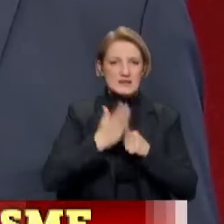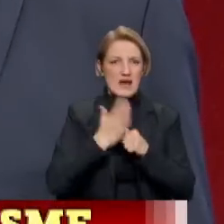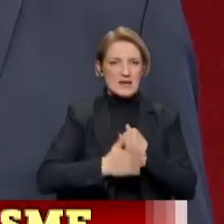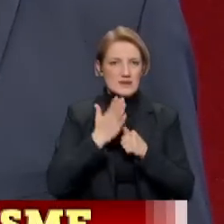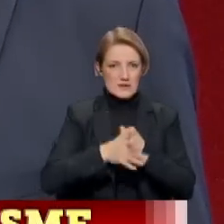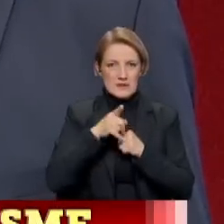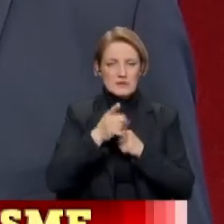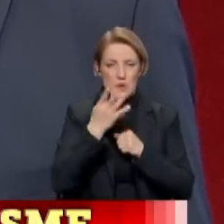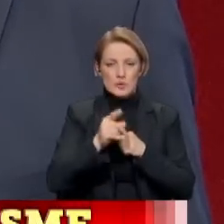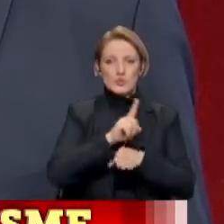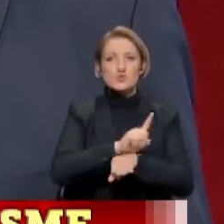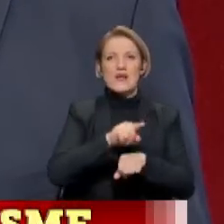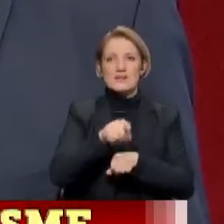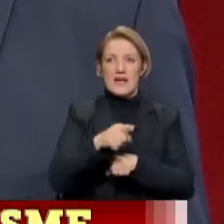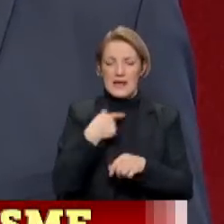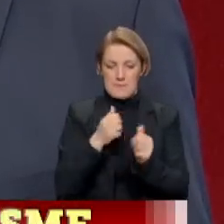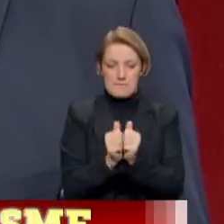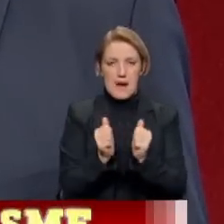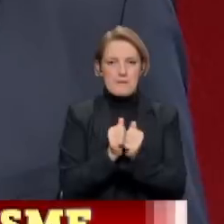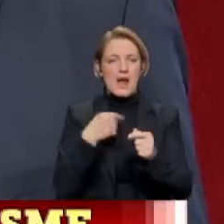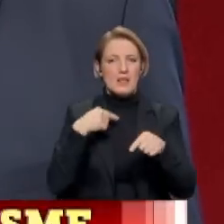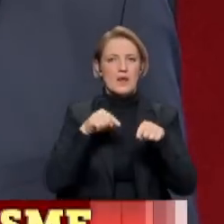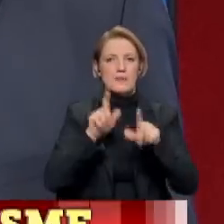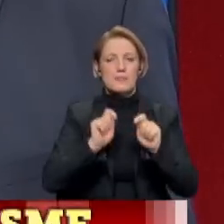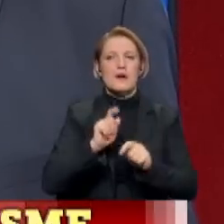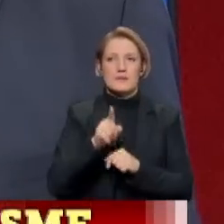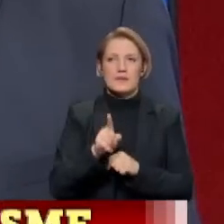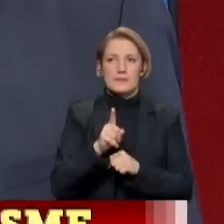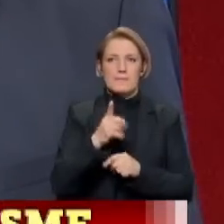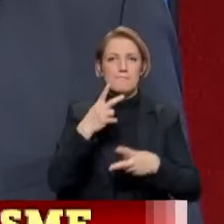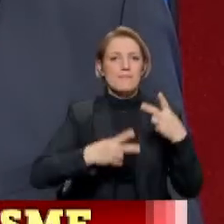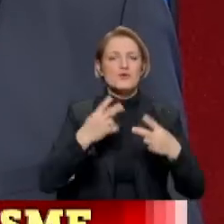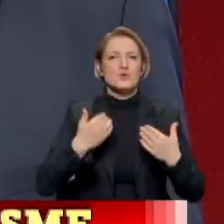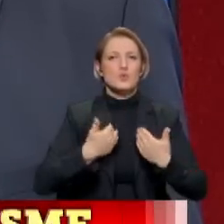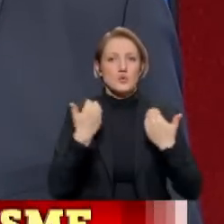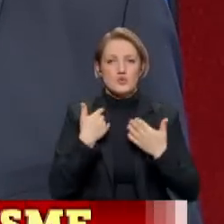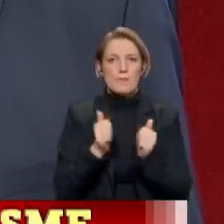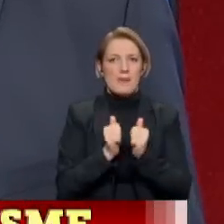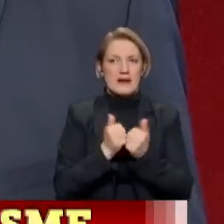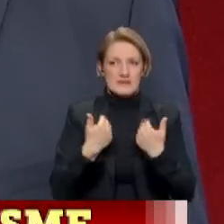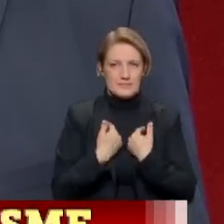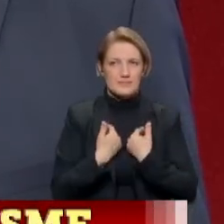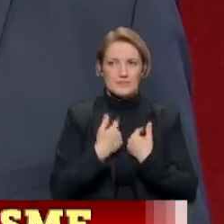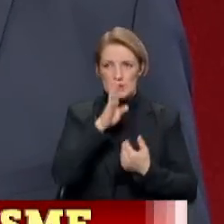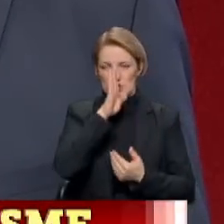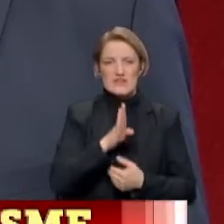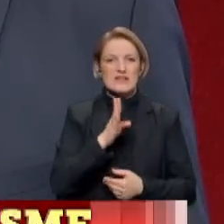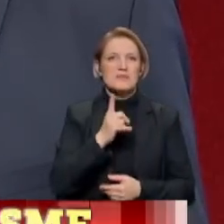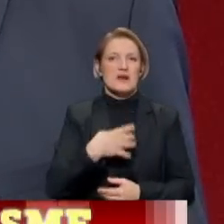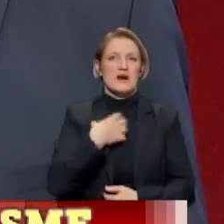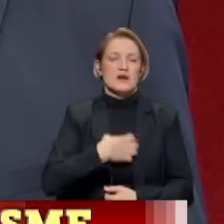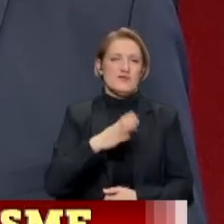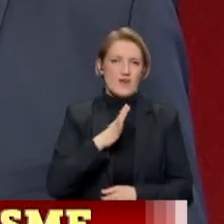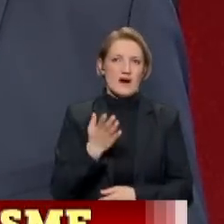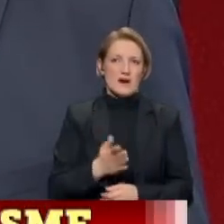yakından takip eden, sonra yanında olmuş, uzun yıllar hala yanında olan bazı hukukçularla da beraberdim. Ciddi bir kaygı var, ciddi